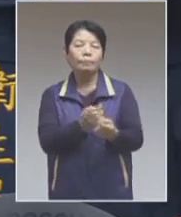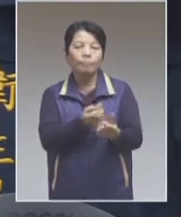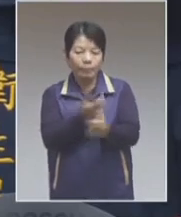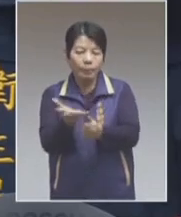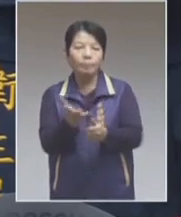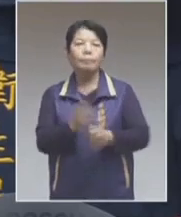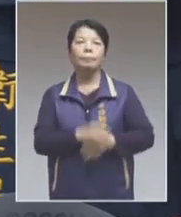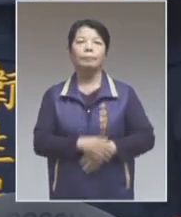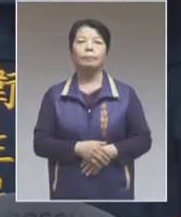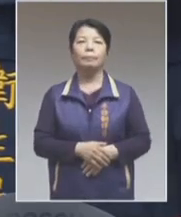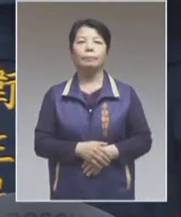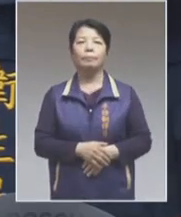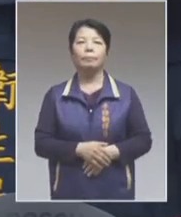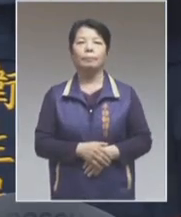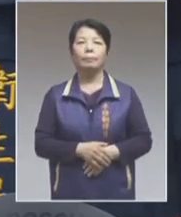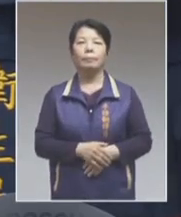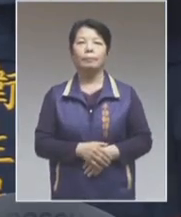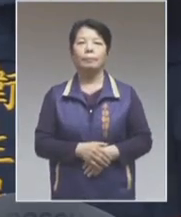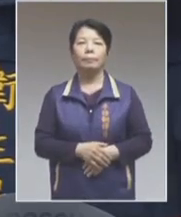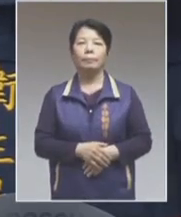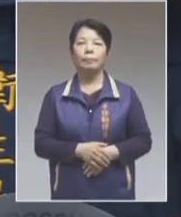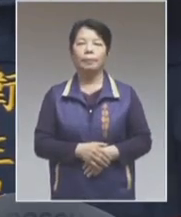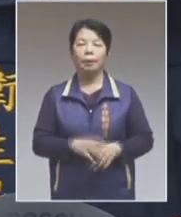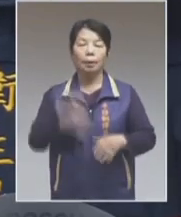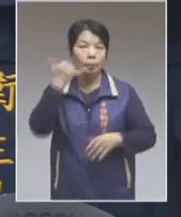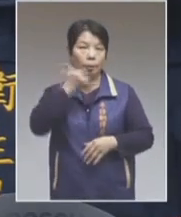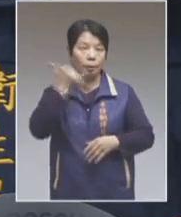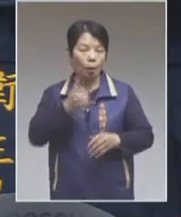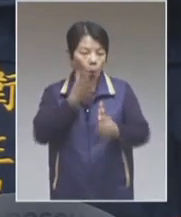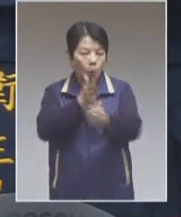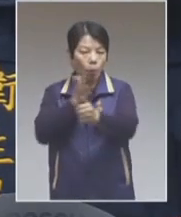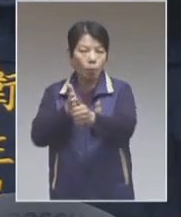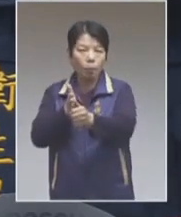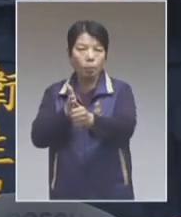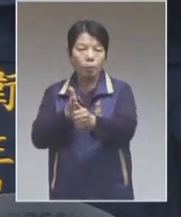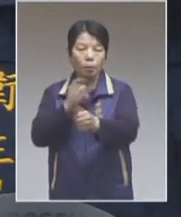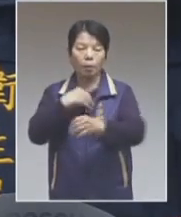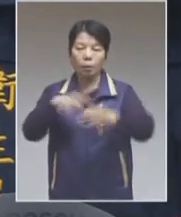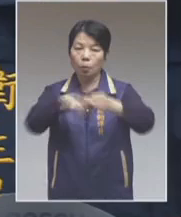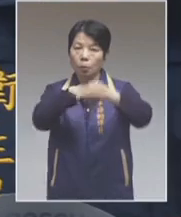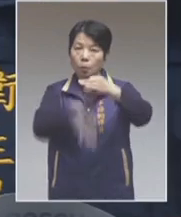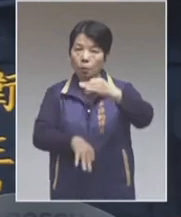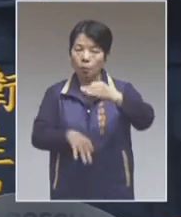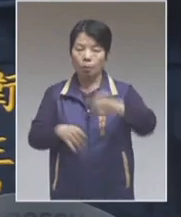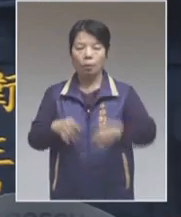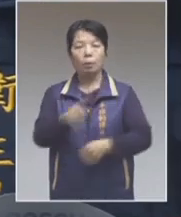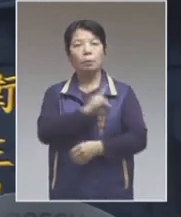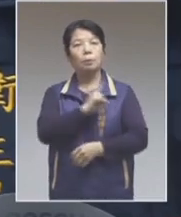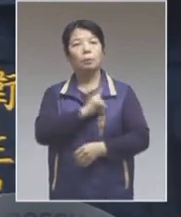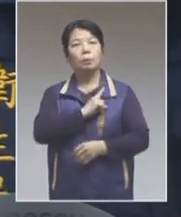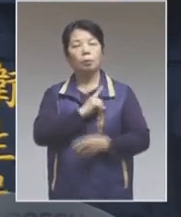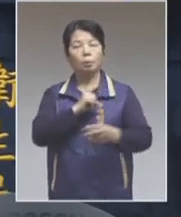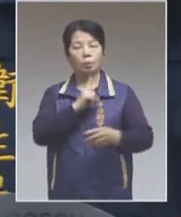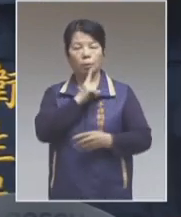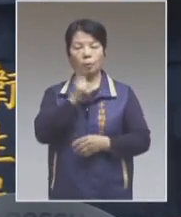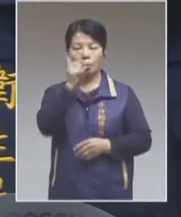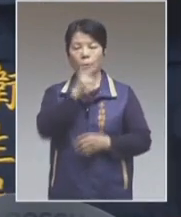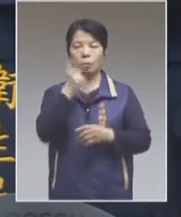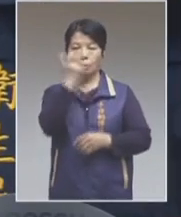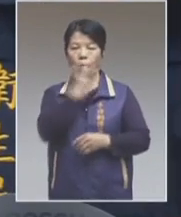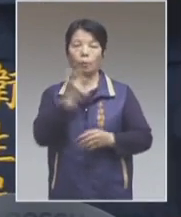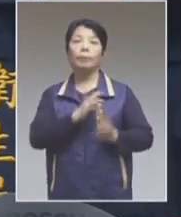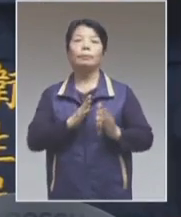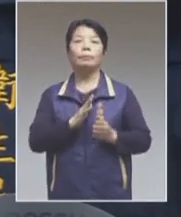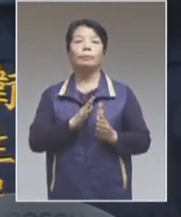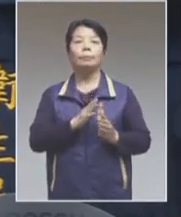他在基隆的医调里面他是被框列为自主健康管理的对象，两位都是。